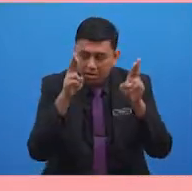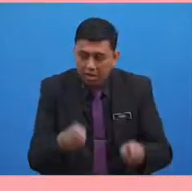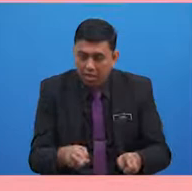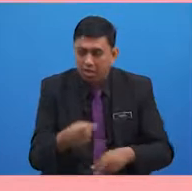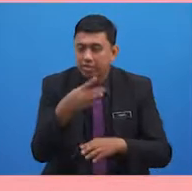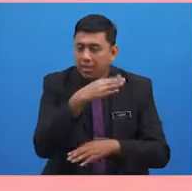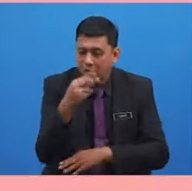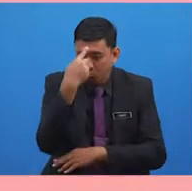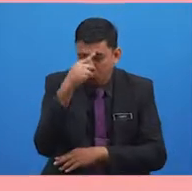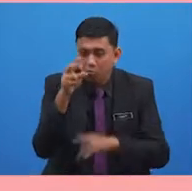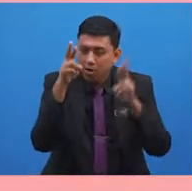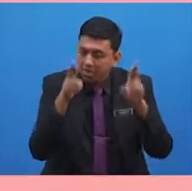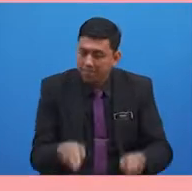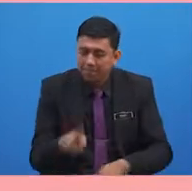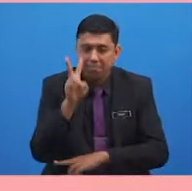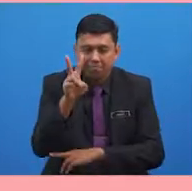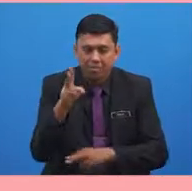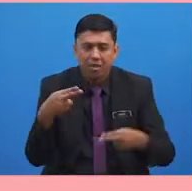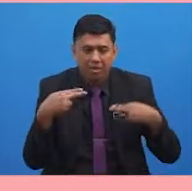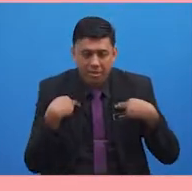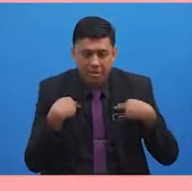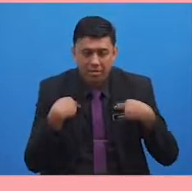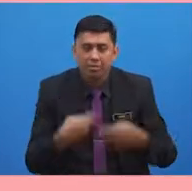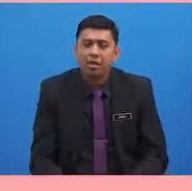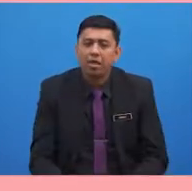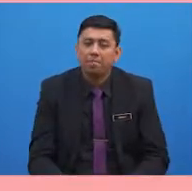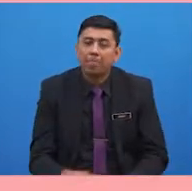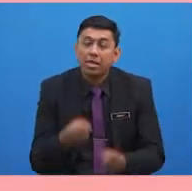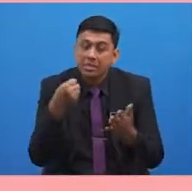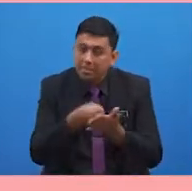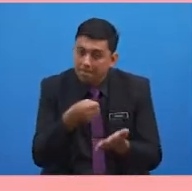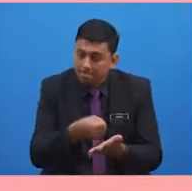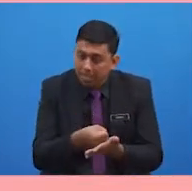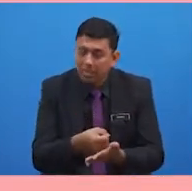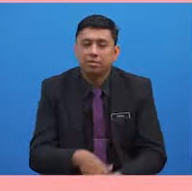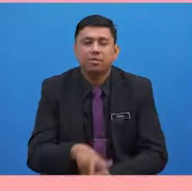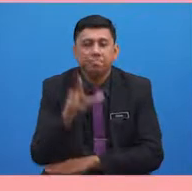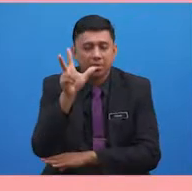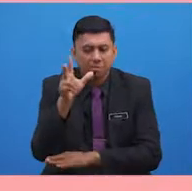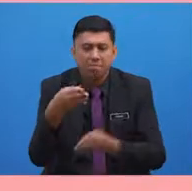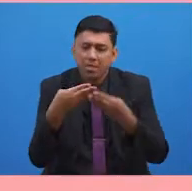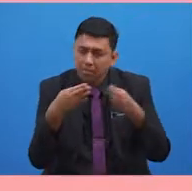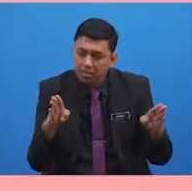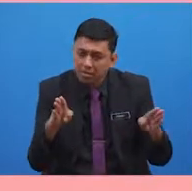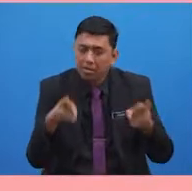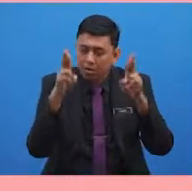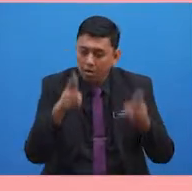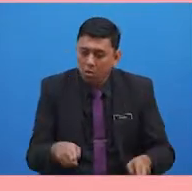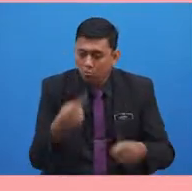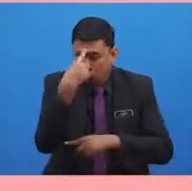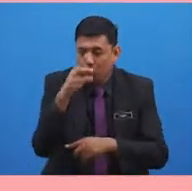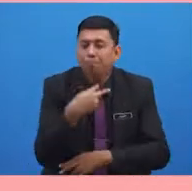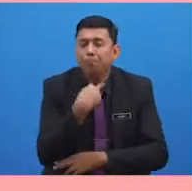untuk rakyat. Kedua, hak asasi rakyat terjamin. Ketiga, kebebasan rakyat untuk